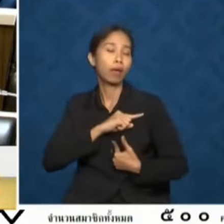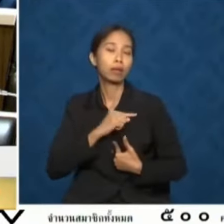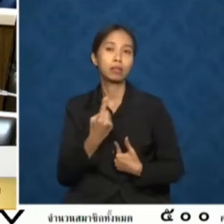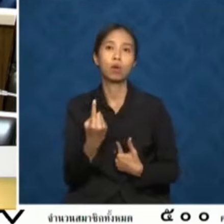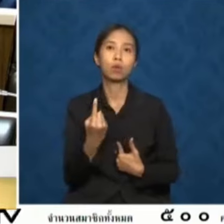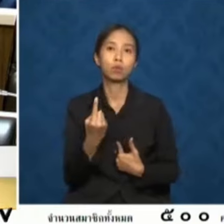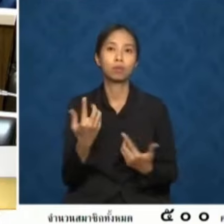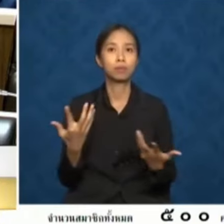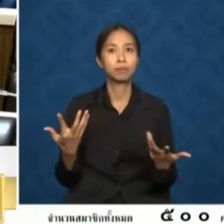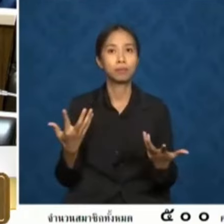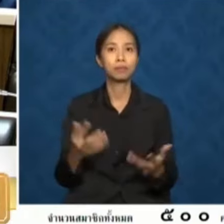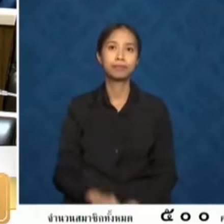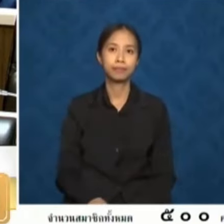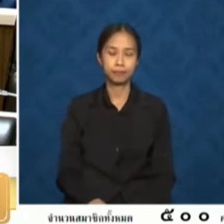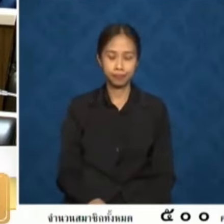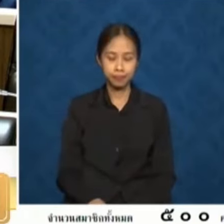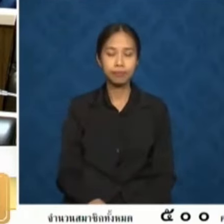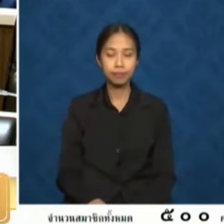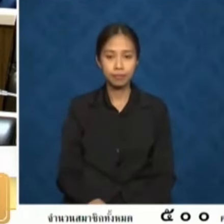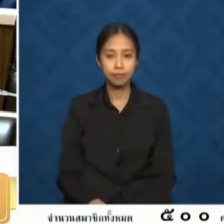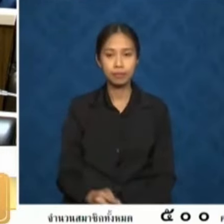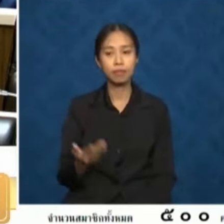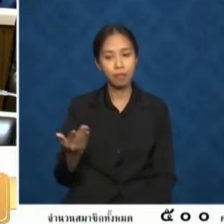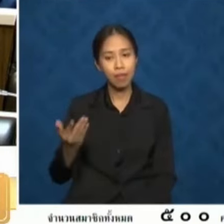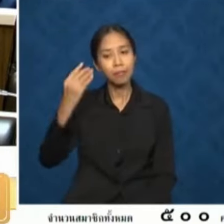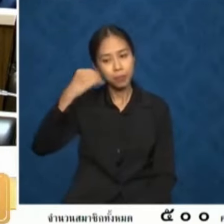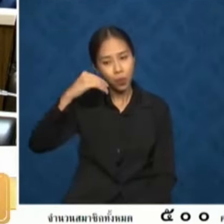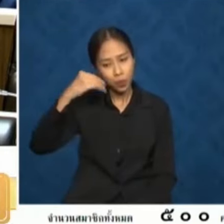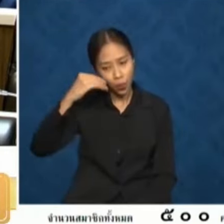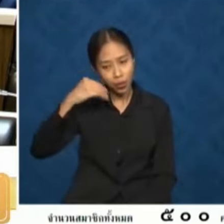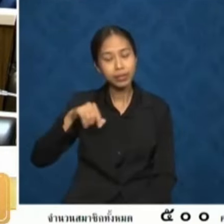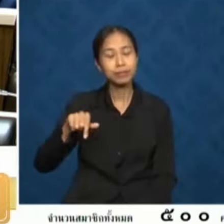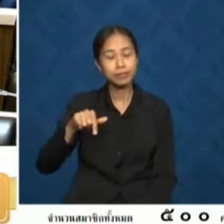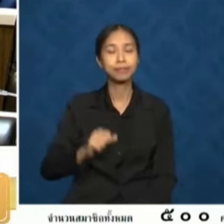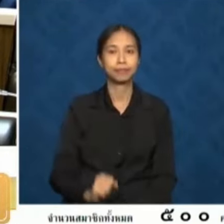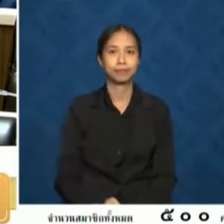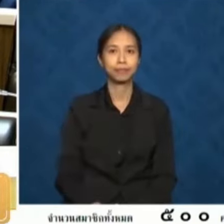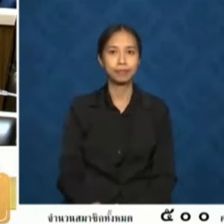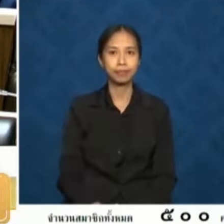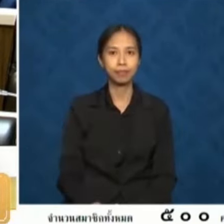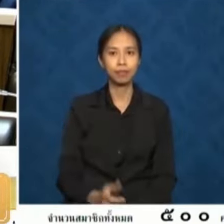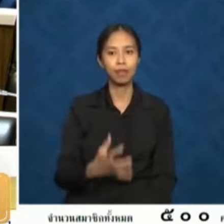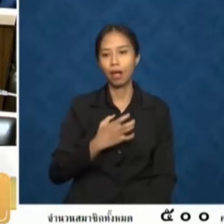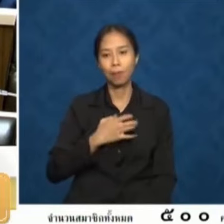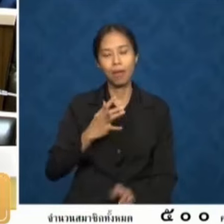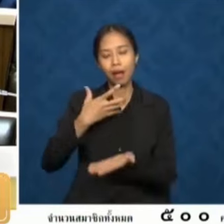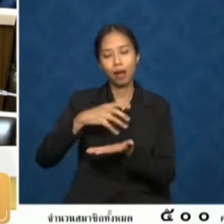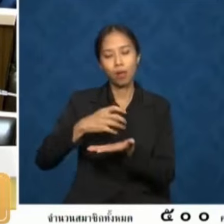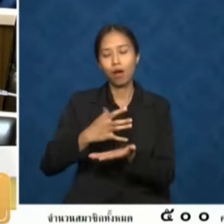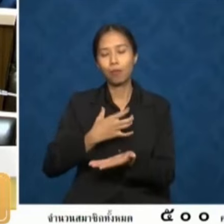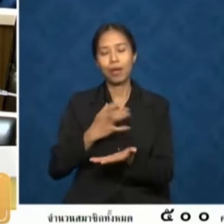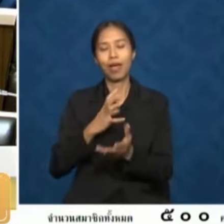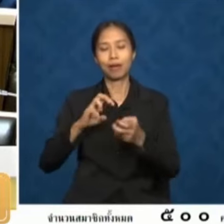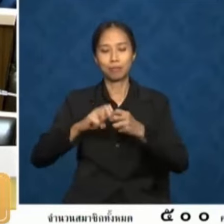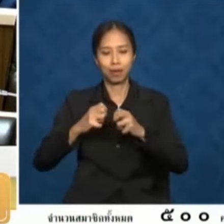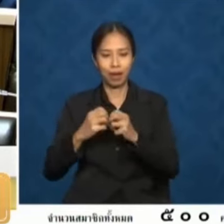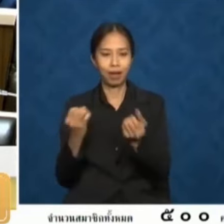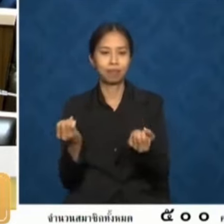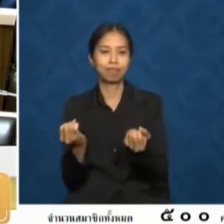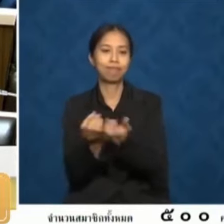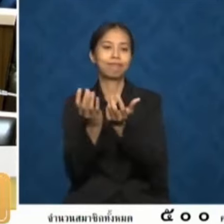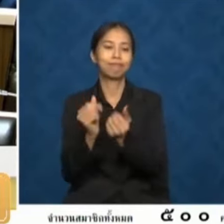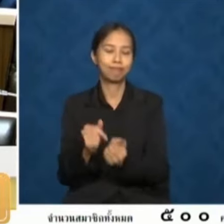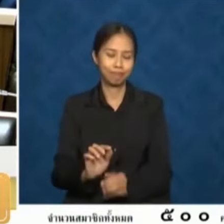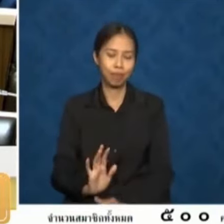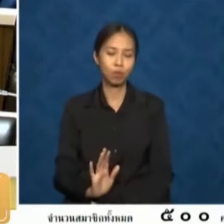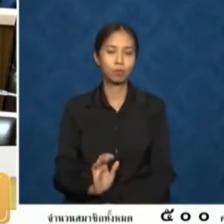น่ครับก็เห็นกันก็หลายครั้งนะก็ไม่อยากจะพูดเดี๋ยวจะมีปัญหาบอกทะเลาะบ่อแว้ง